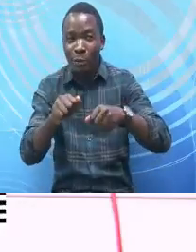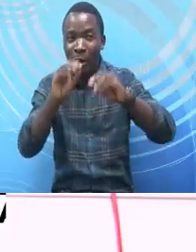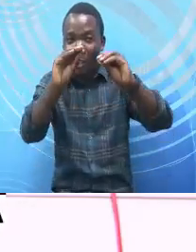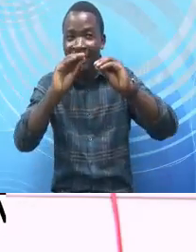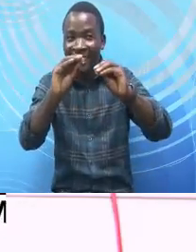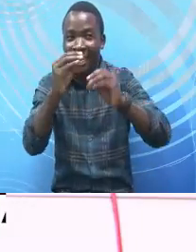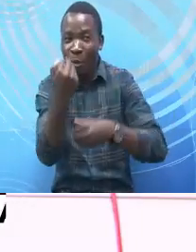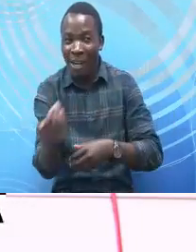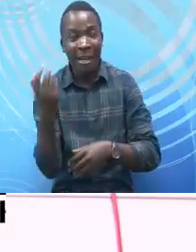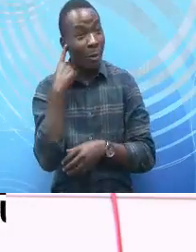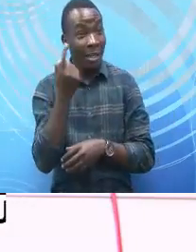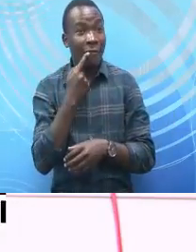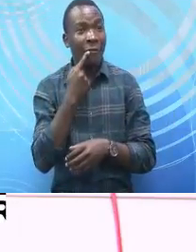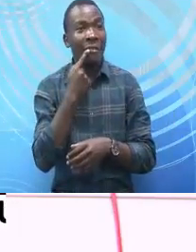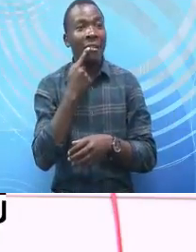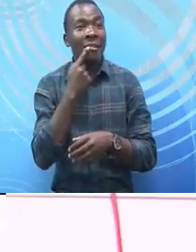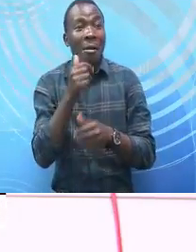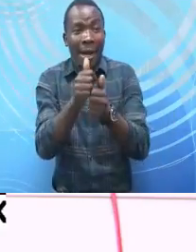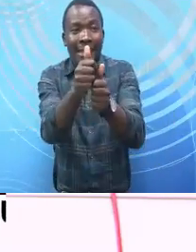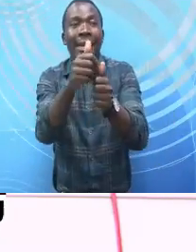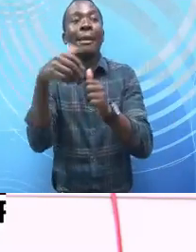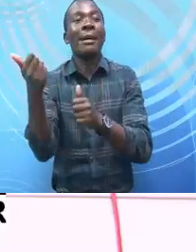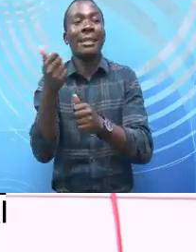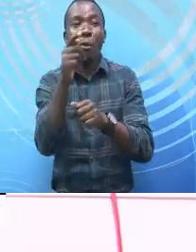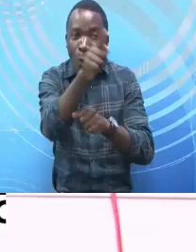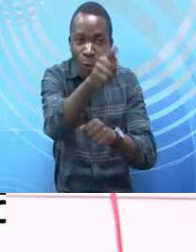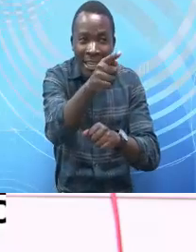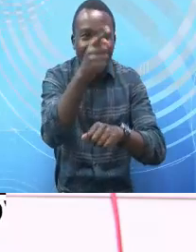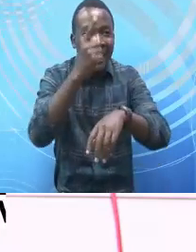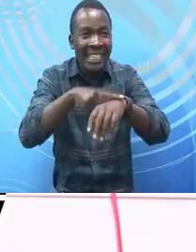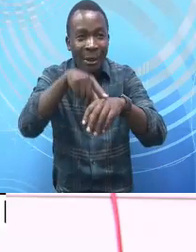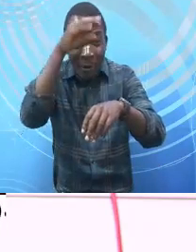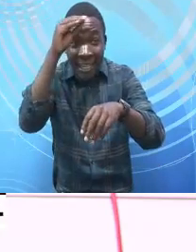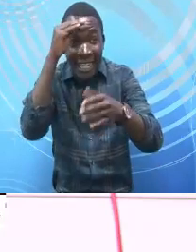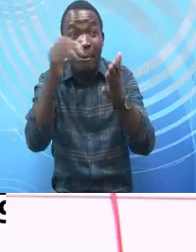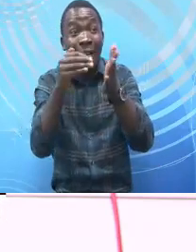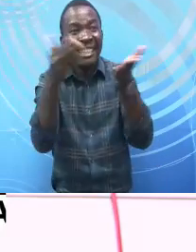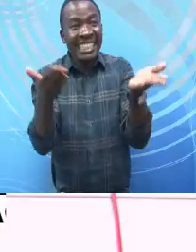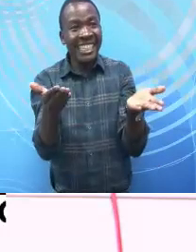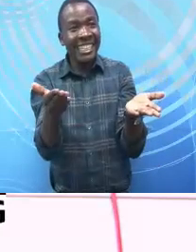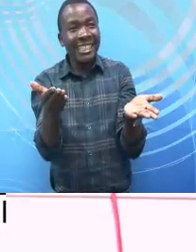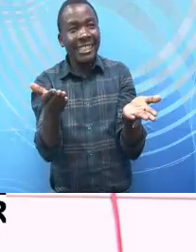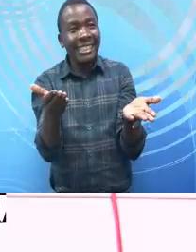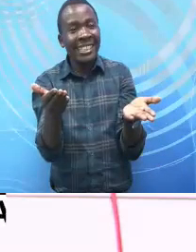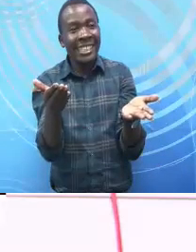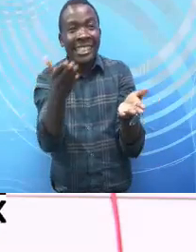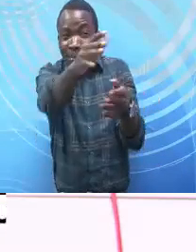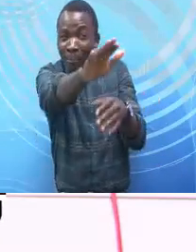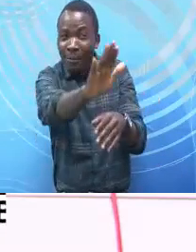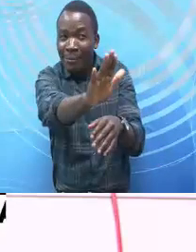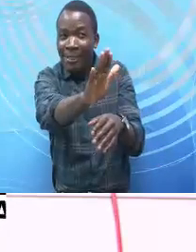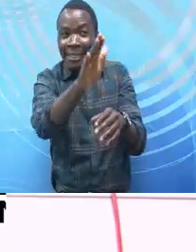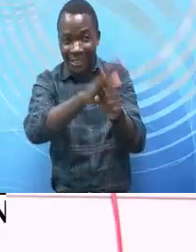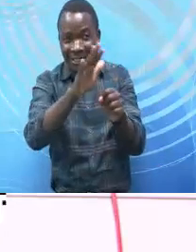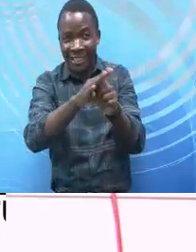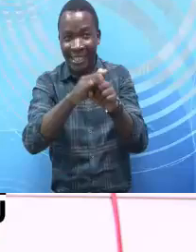mwana ufite ubumuga kandi akajyana n'abandi. Mu gihe wigaga, imbogamizi wabonagamo cyane cyane ko abarimu bari